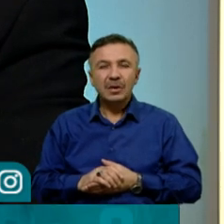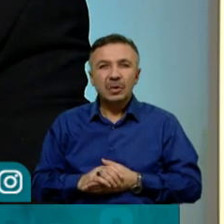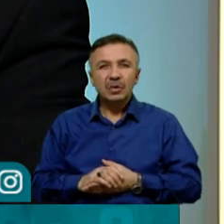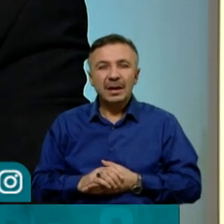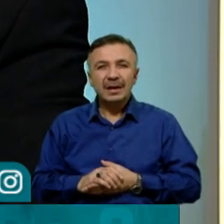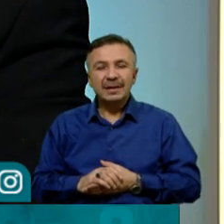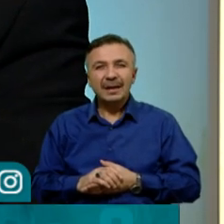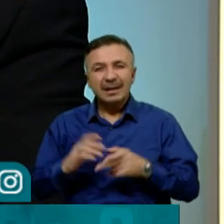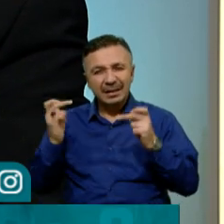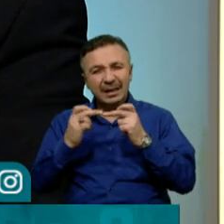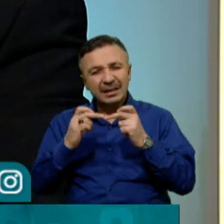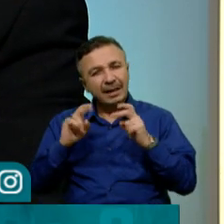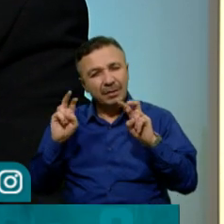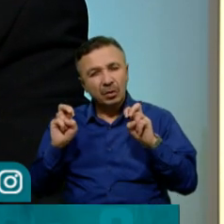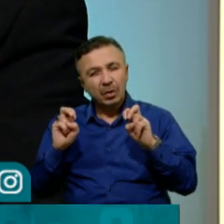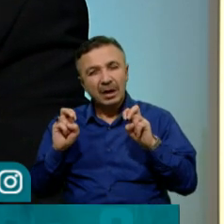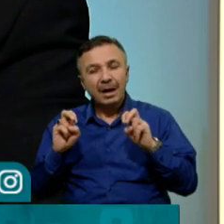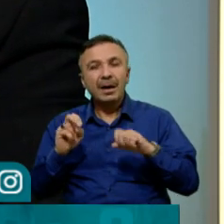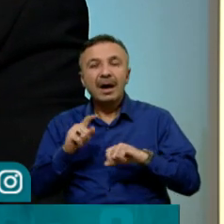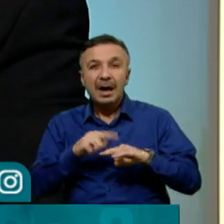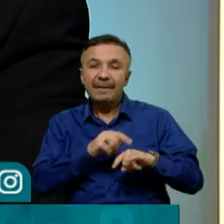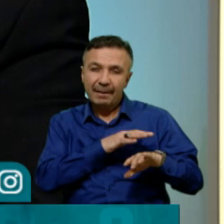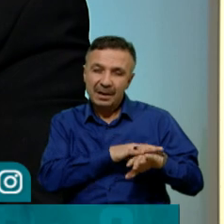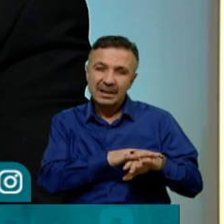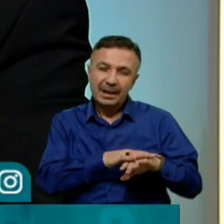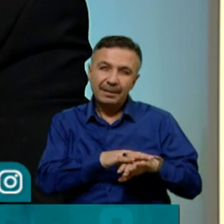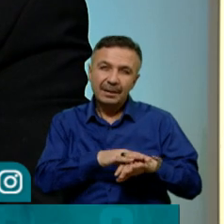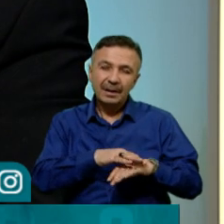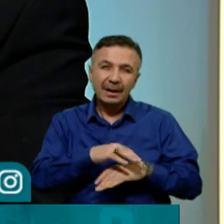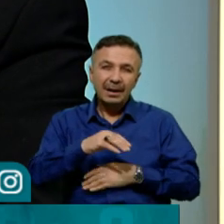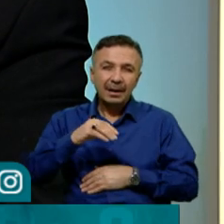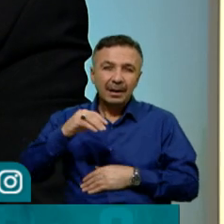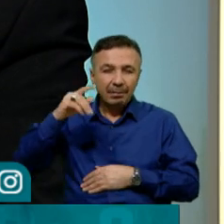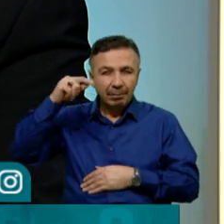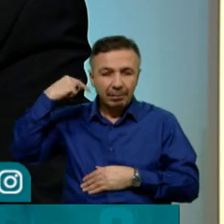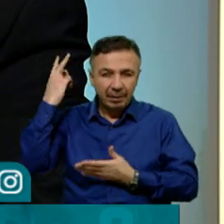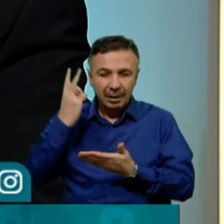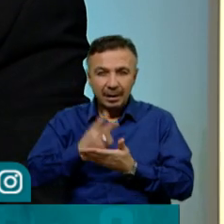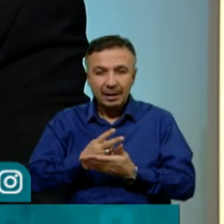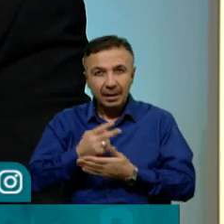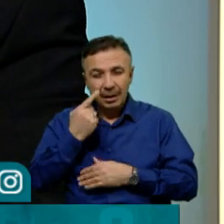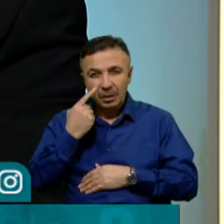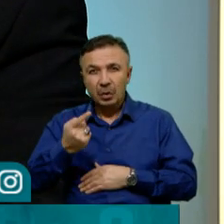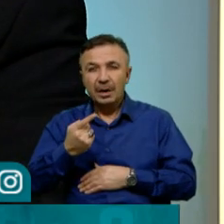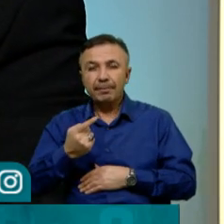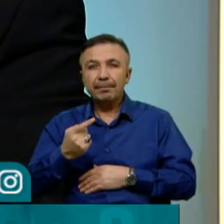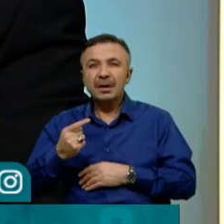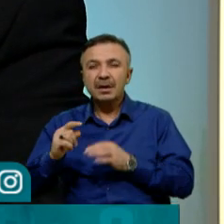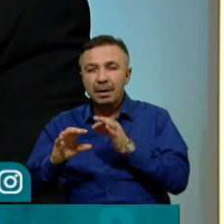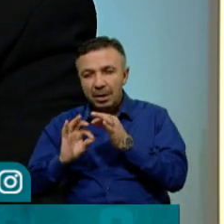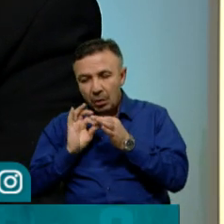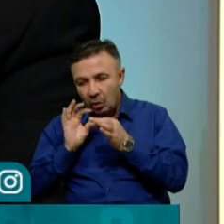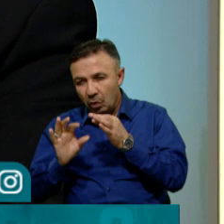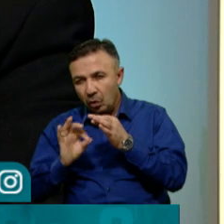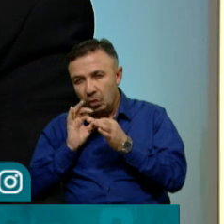konu ama Hanefi mezhebinde ağırlıklı olan görüşe göre bir bir yani Üzüm